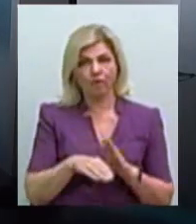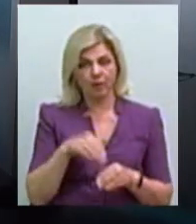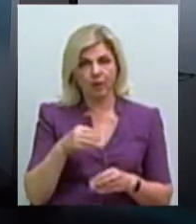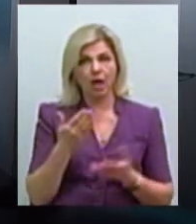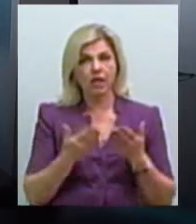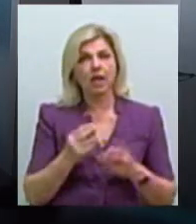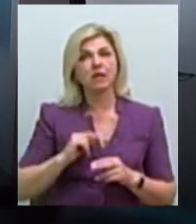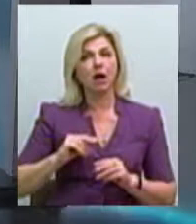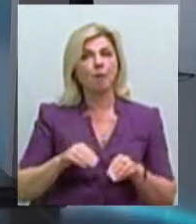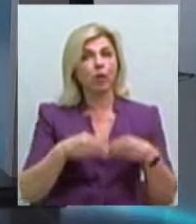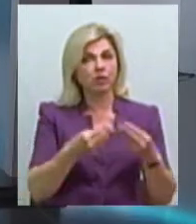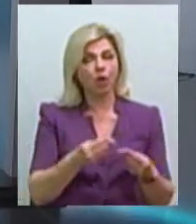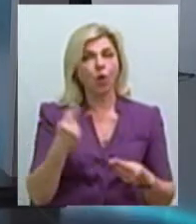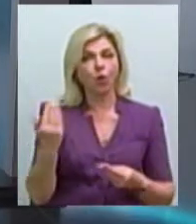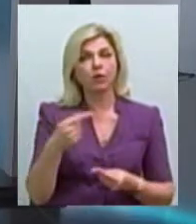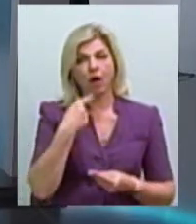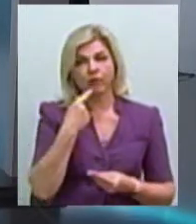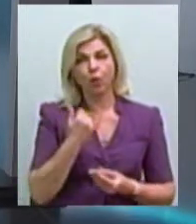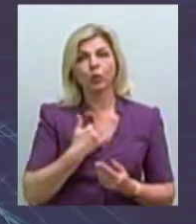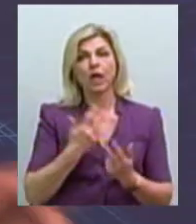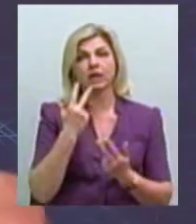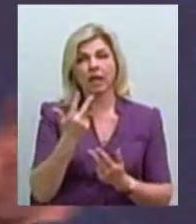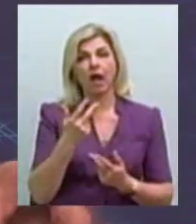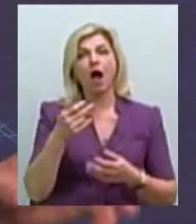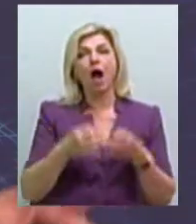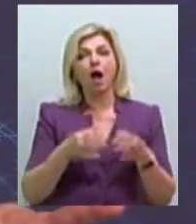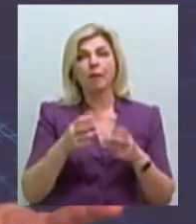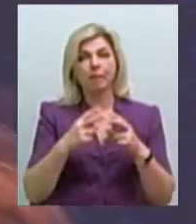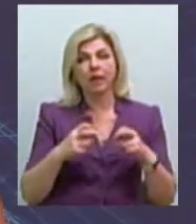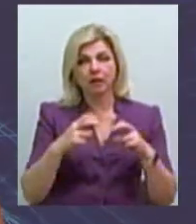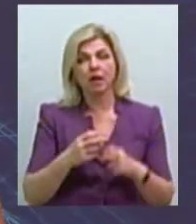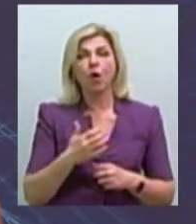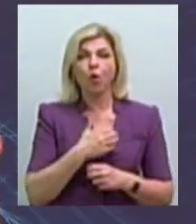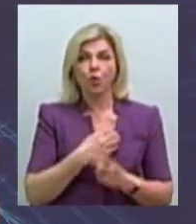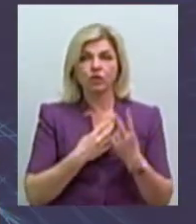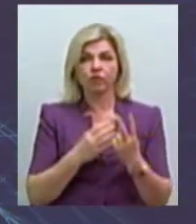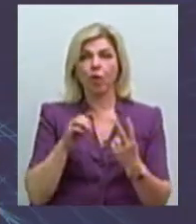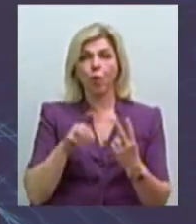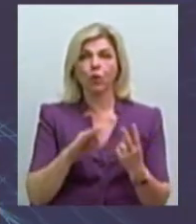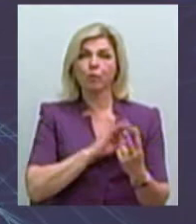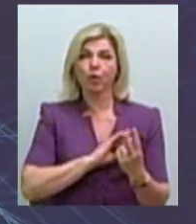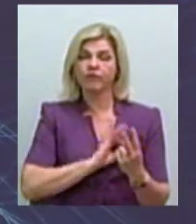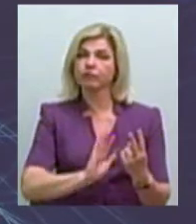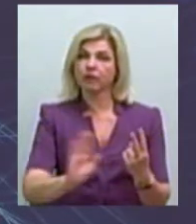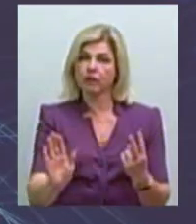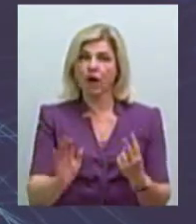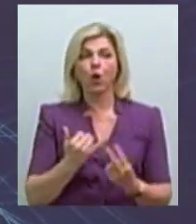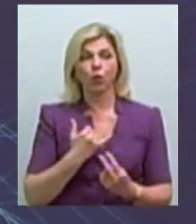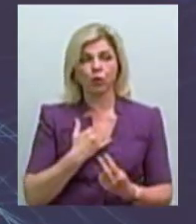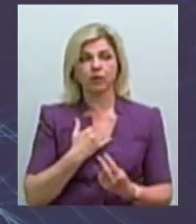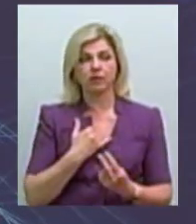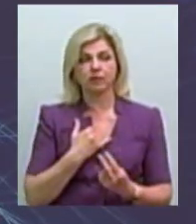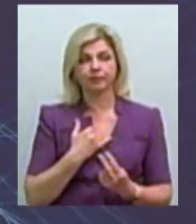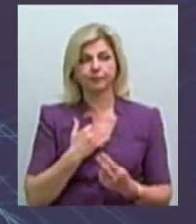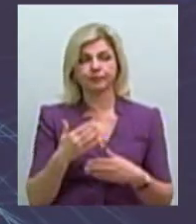це роботодавець, він каже, от у нас три арбітра, ви хочете два від профспілки. Ні, так не буде. Давайте, тому в нас, до речі, катуються